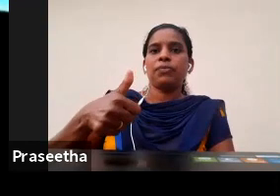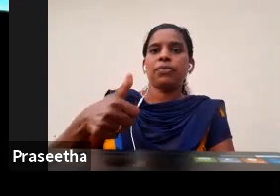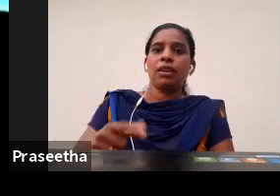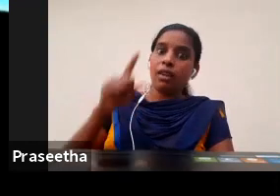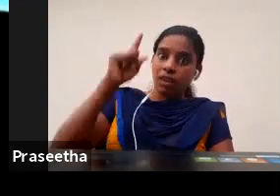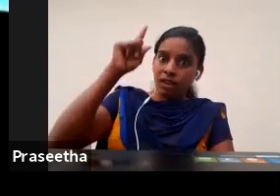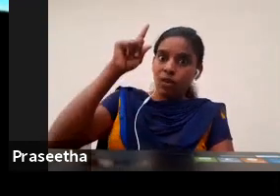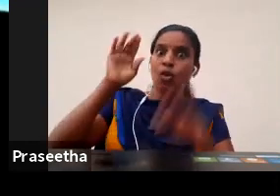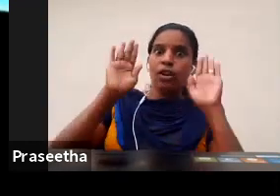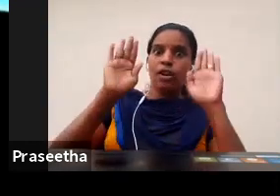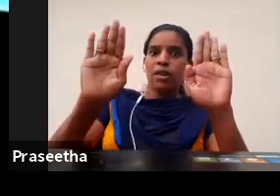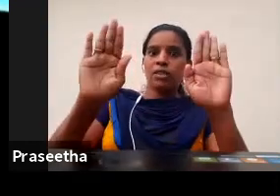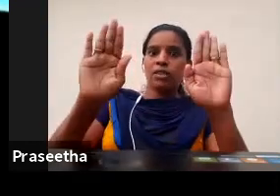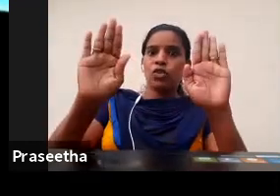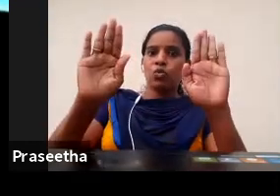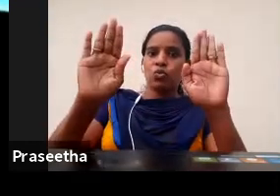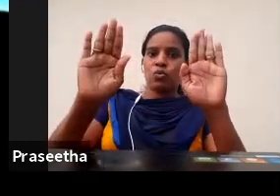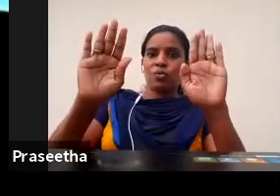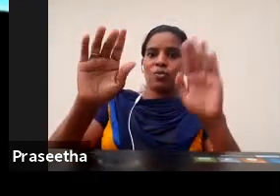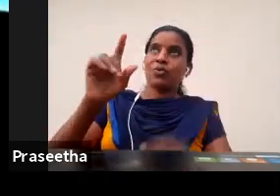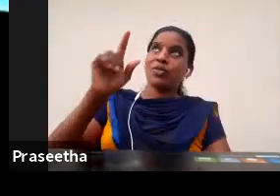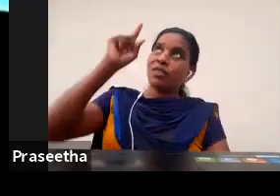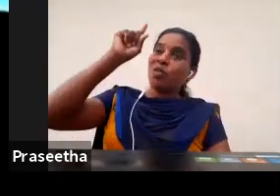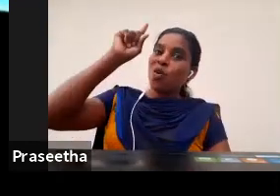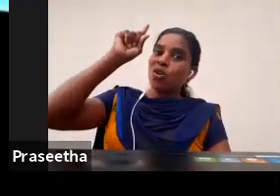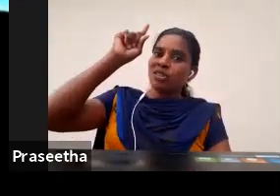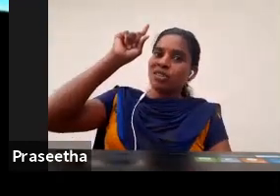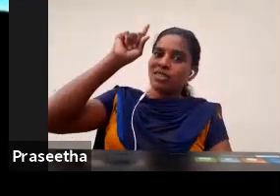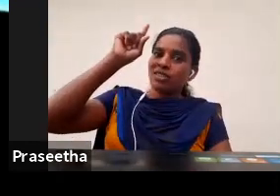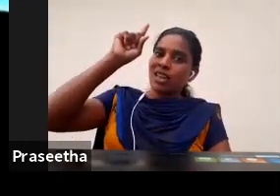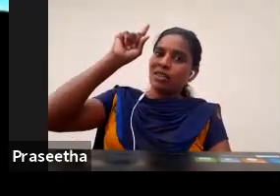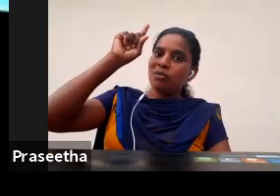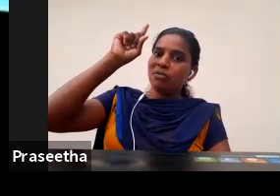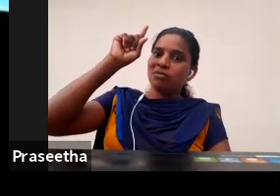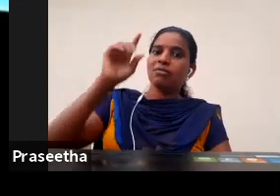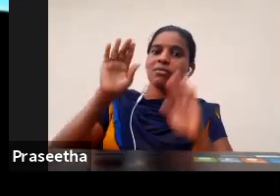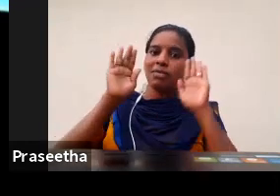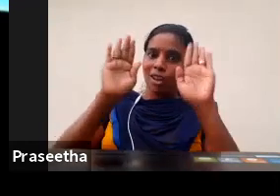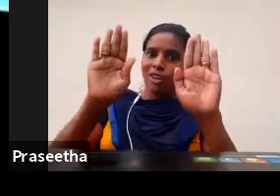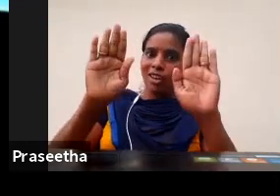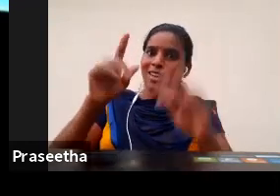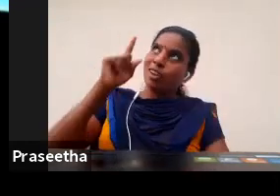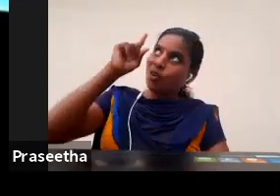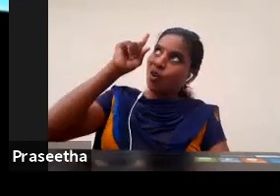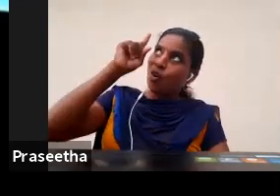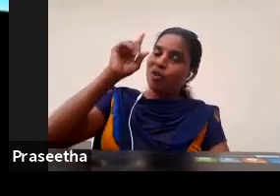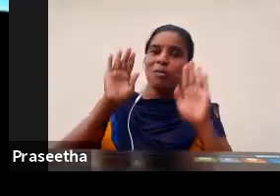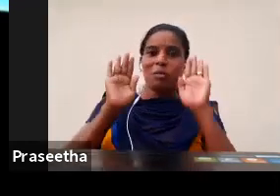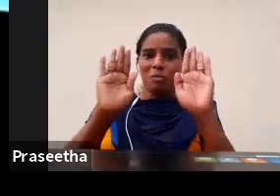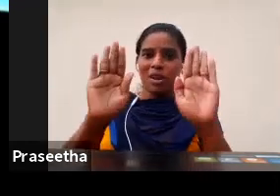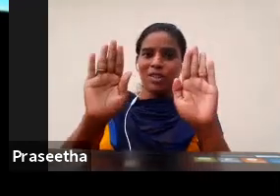ദ ബെസ്റ്റ് ഇനി ഗോഡ് ബ്ലെസ് യു ഗോഡ് ദൈവം അനുഗ്രഹിക്കട്ടെ